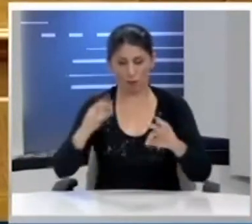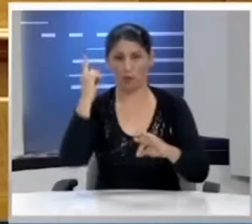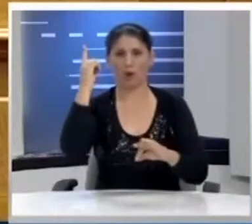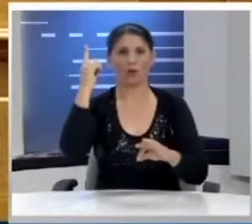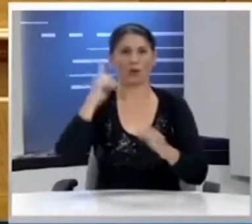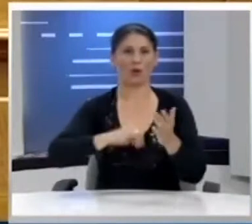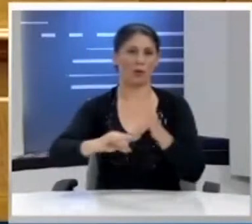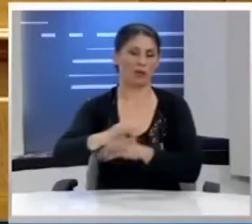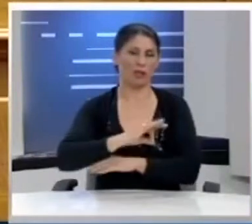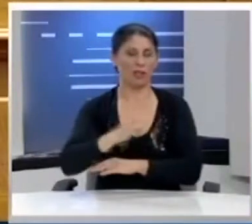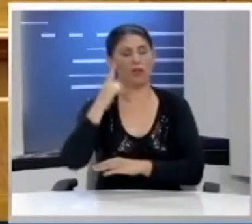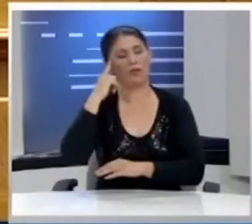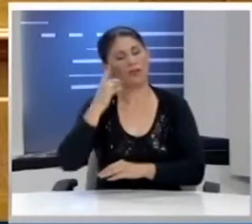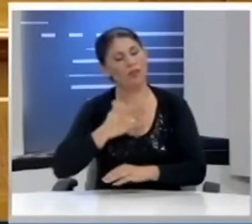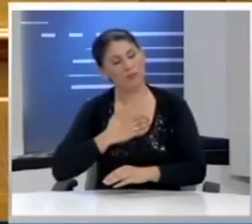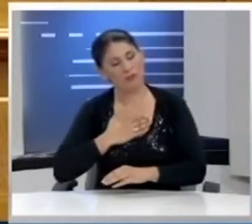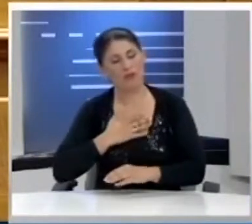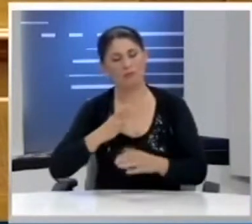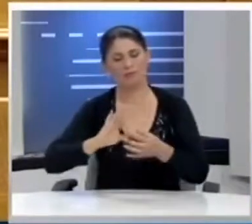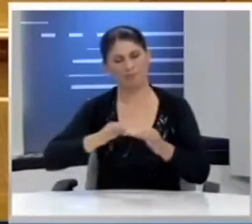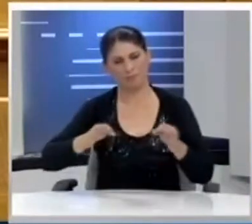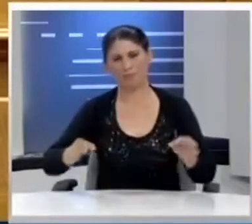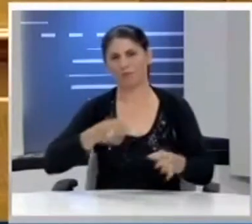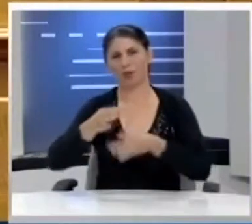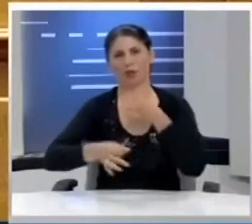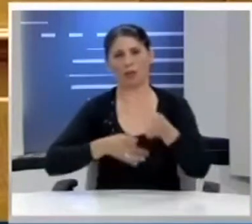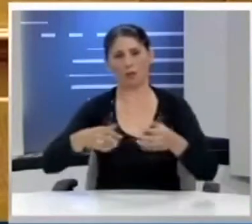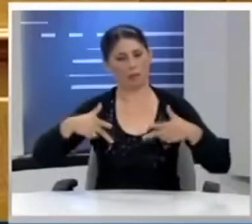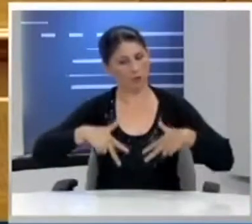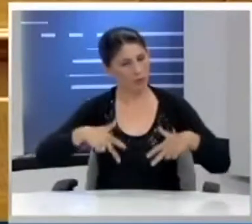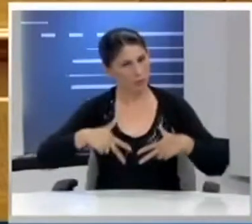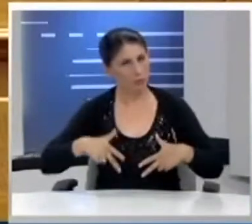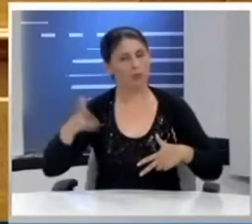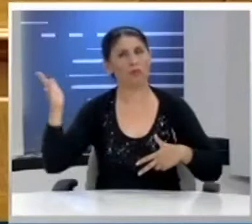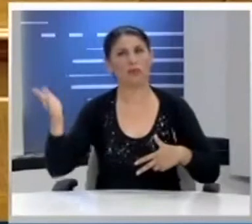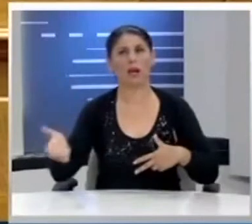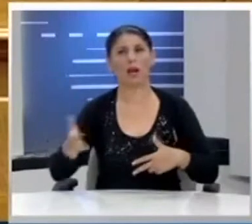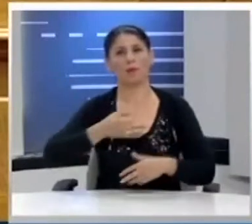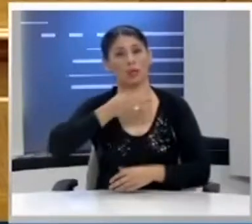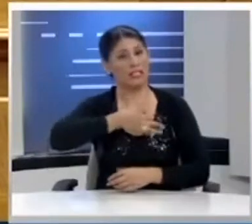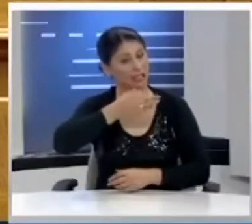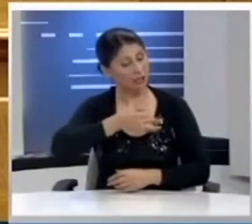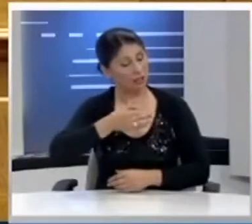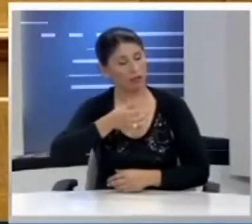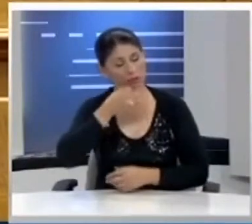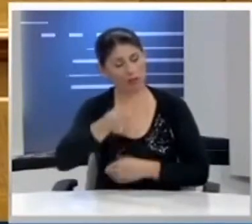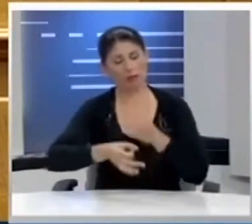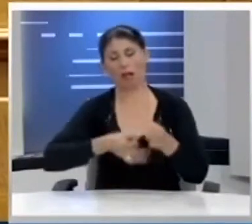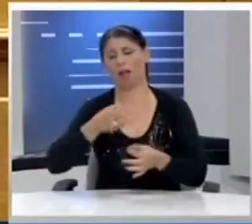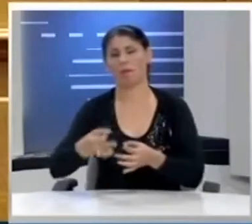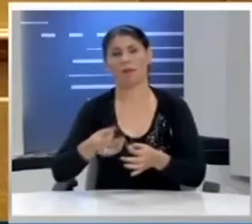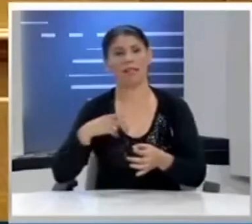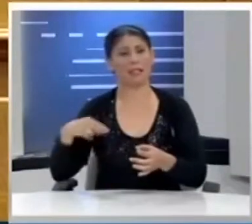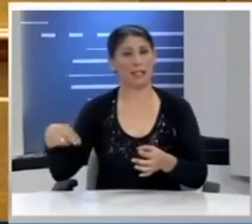νομοσχεδίου νομίζω ότι αναλύθηκαν εκτενώς και από τους υπουργούς και από τον εισηγητή μας και από